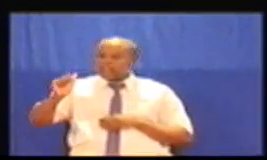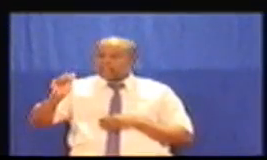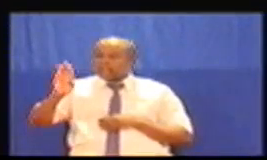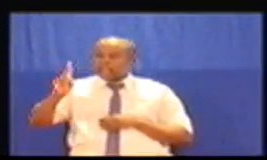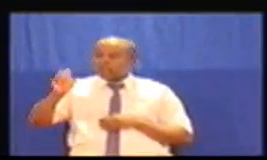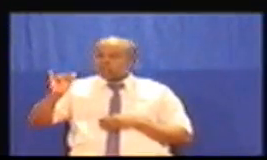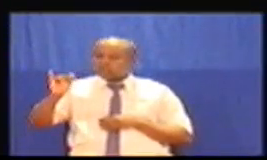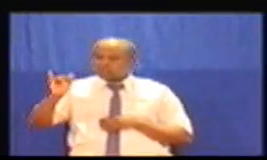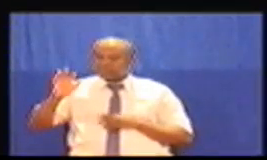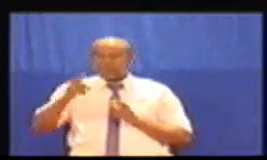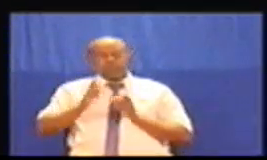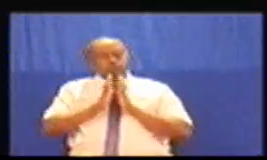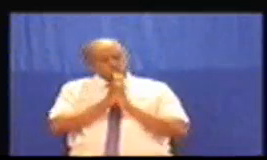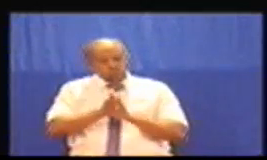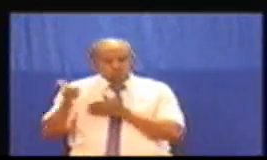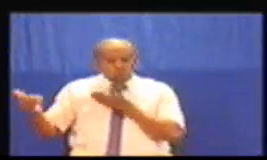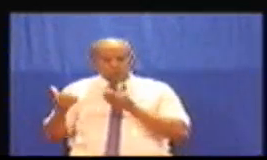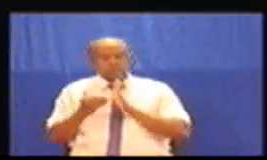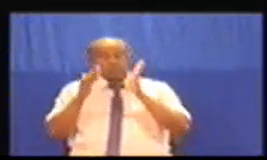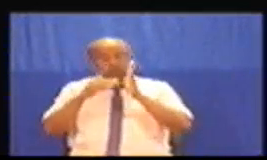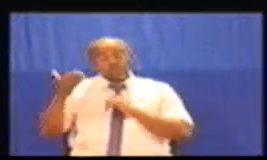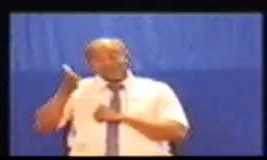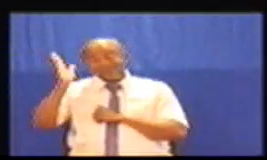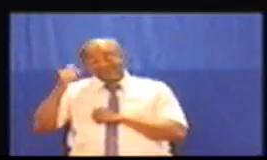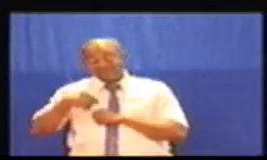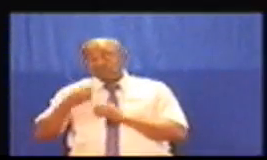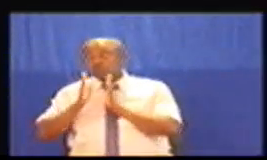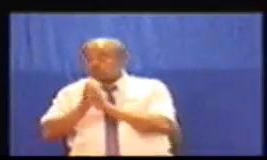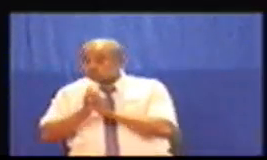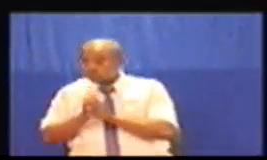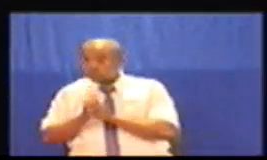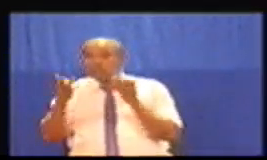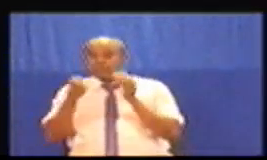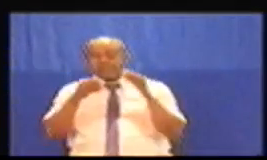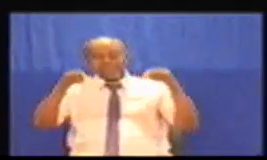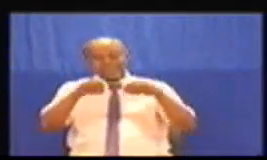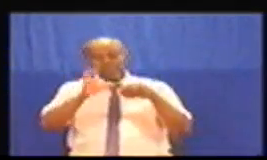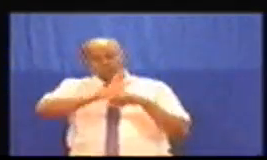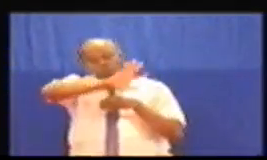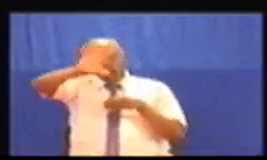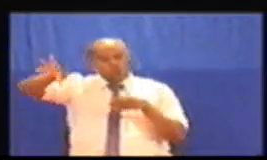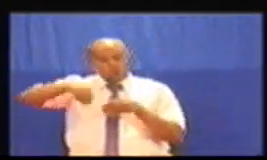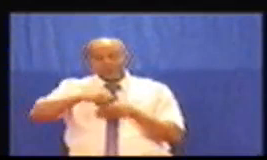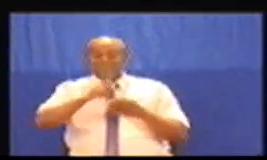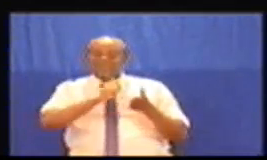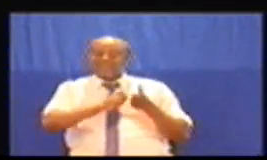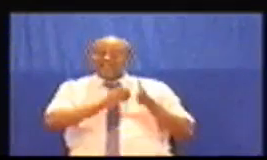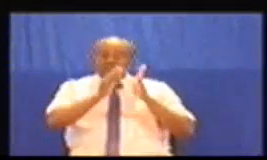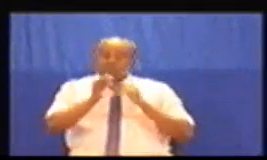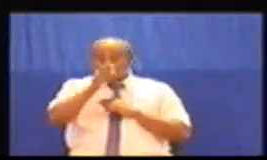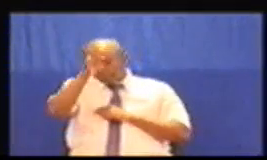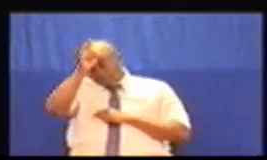Tukushukuru sana mwanasheria mkuu wa serikali kwa timu yake mnayokuwa nayo. Katibu mkuu Profesa